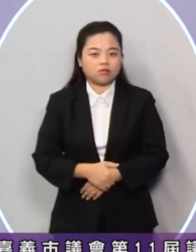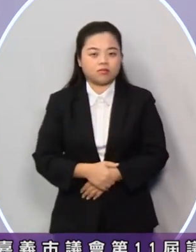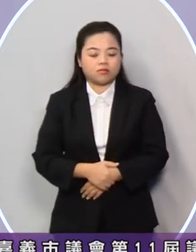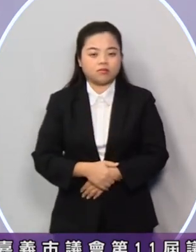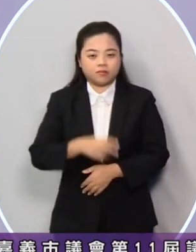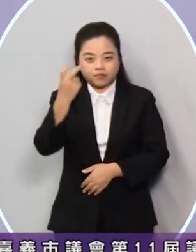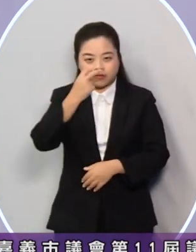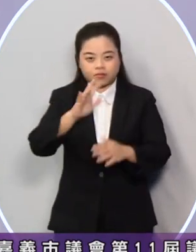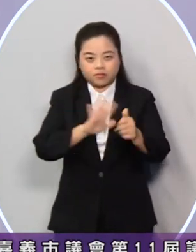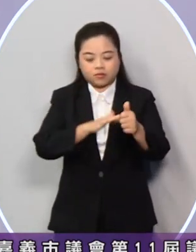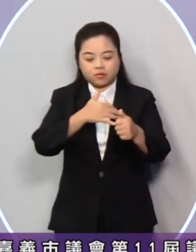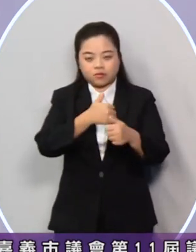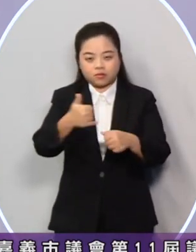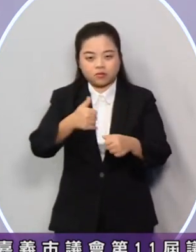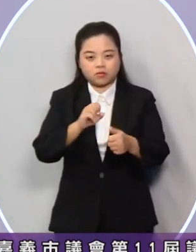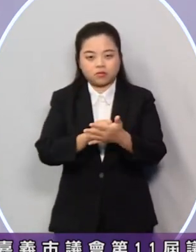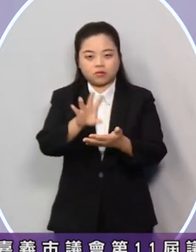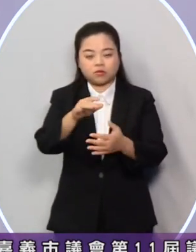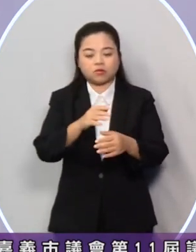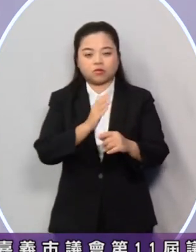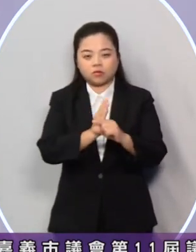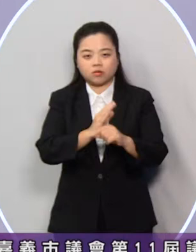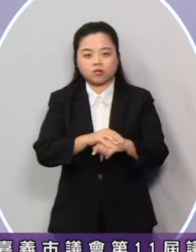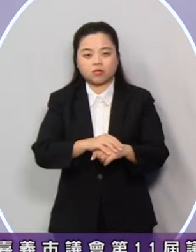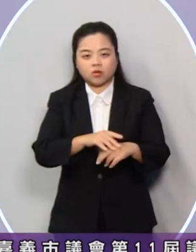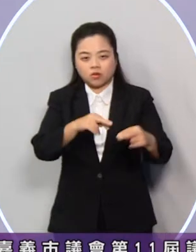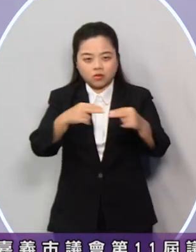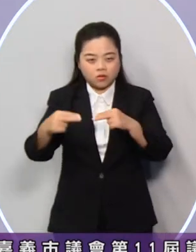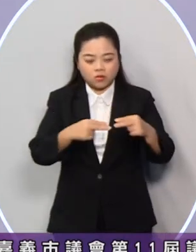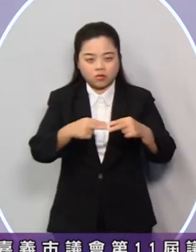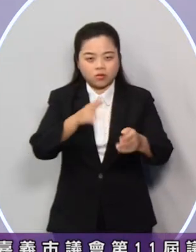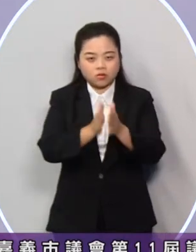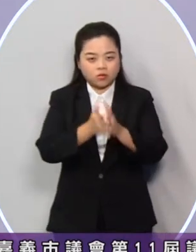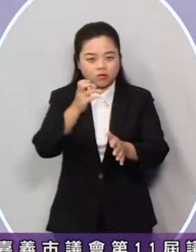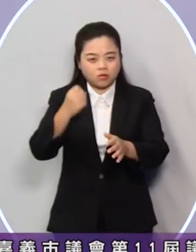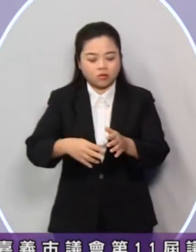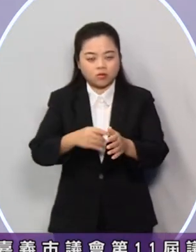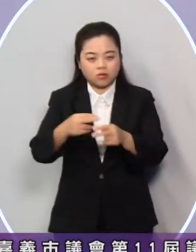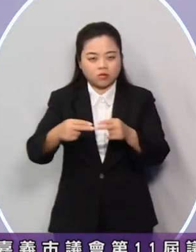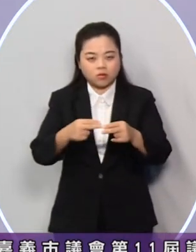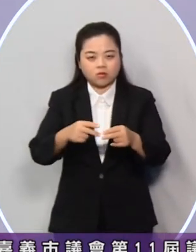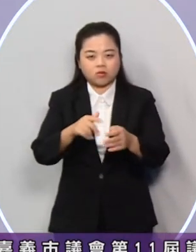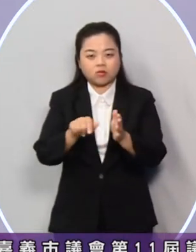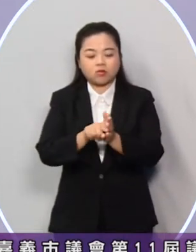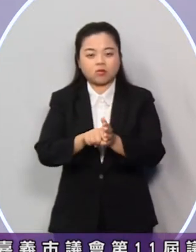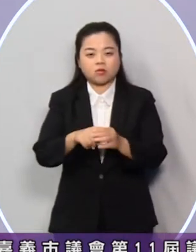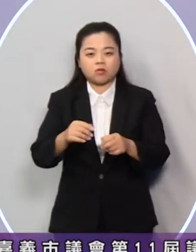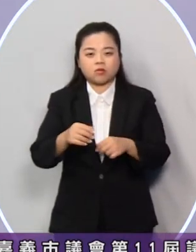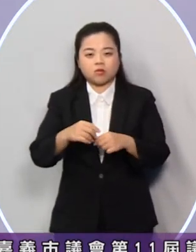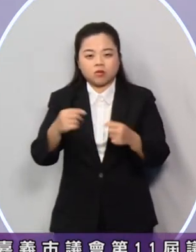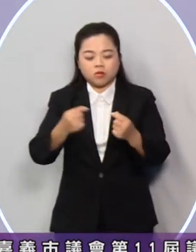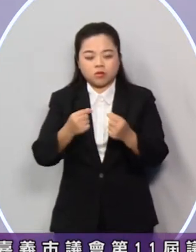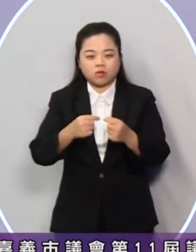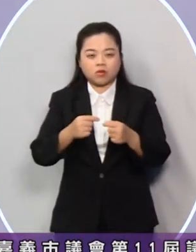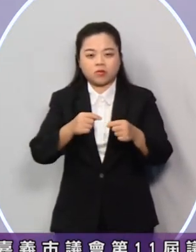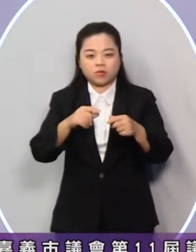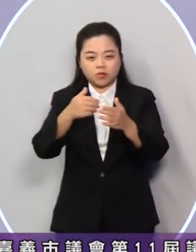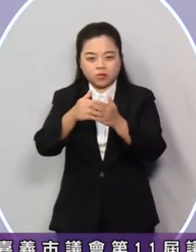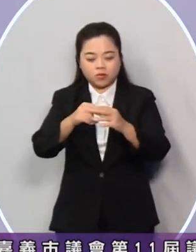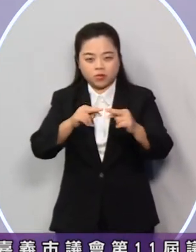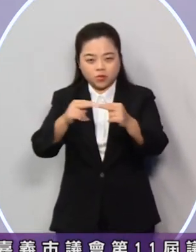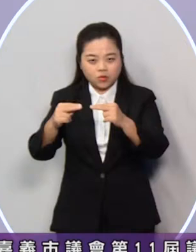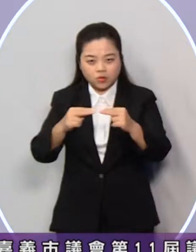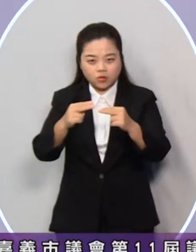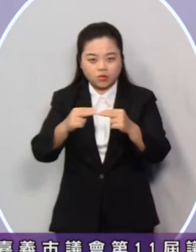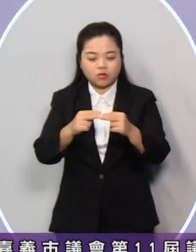监察委员的报告中呢，提到网友以各种改制或重制的手法，像是长头诗、梗图、迷因图等，持